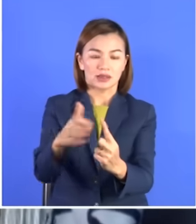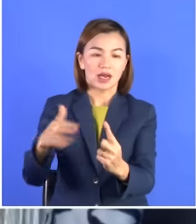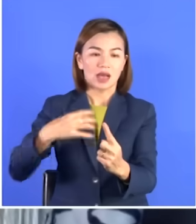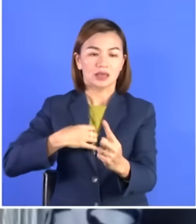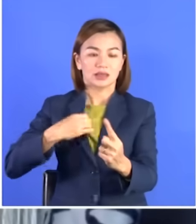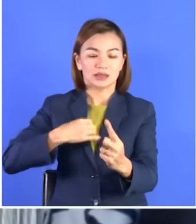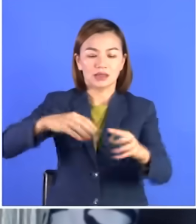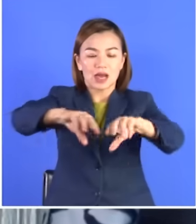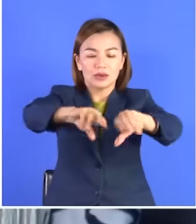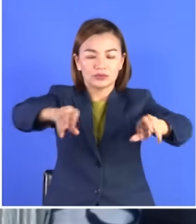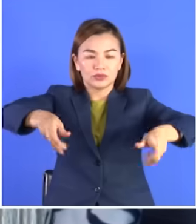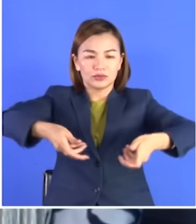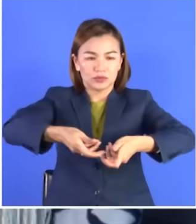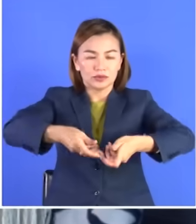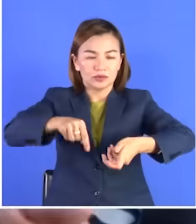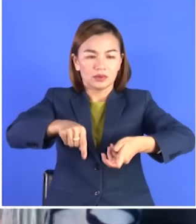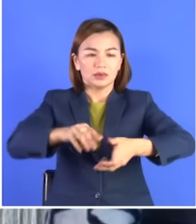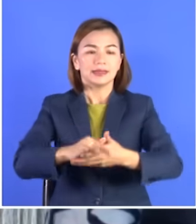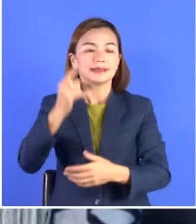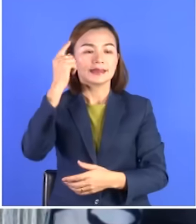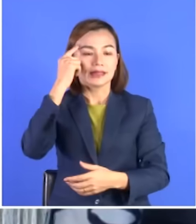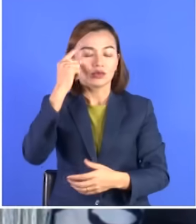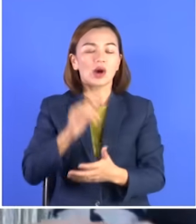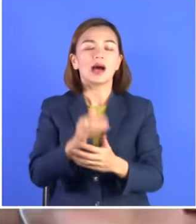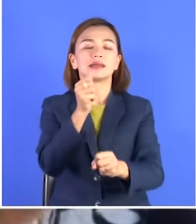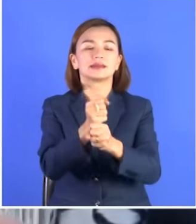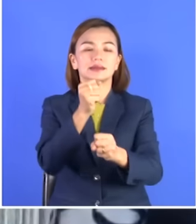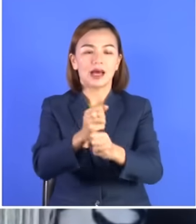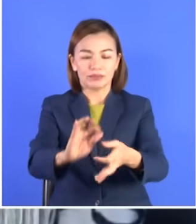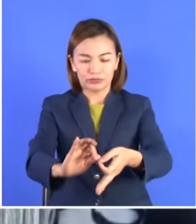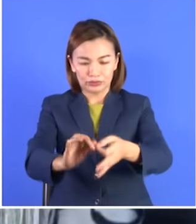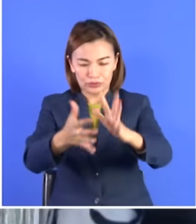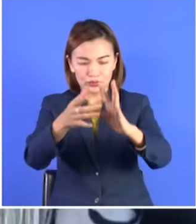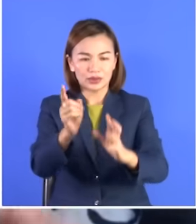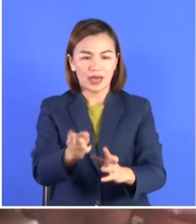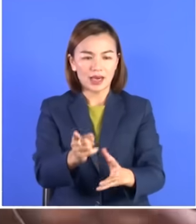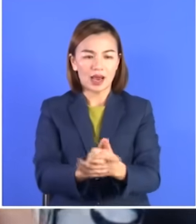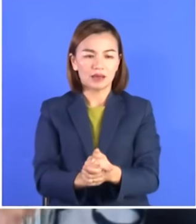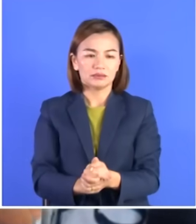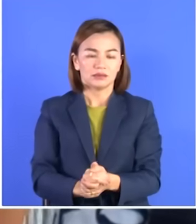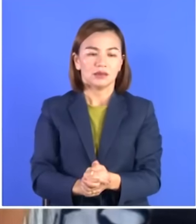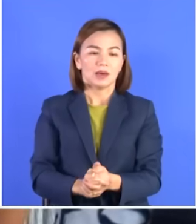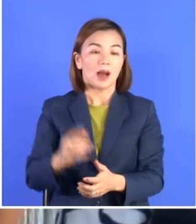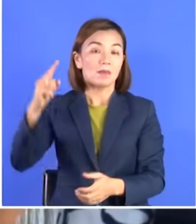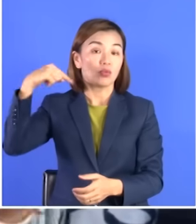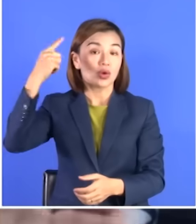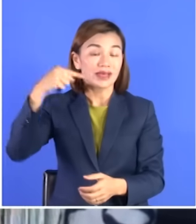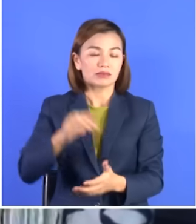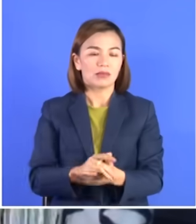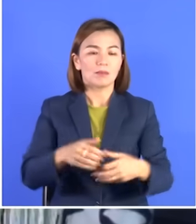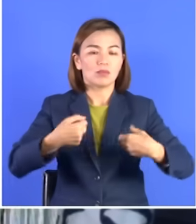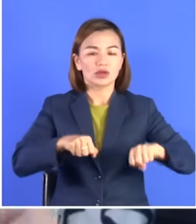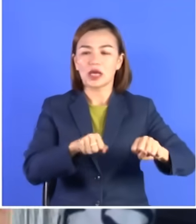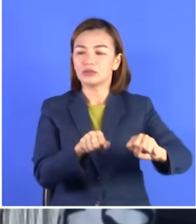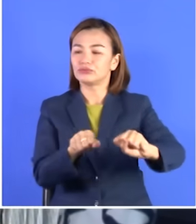ตัวที่จุดเทียนนั่นแหละสันนิษฐานว่าน่าจะเป็นการลอบวางเพลิงแน่นอนนะครับแลก็ก็ผู้ก่อเหตุก็ขี่มอเตอร์ไซค์เนี่ยหลบหนีไปด้วยความลุกลี้